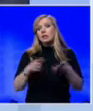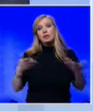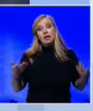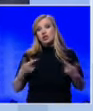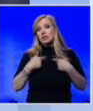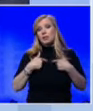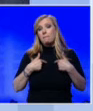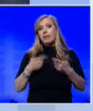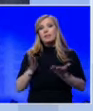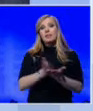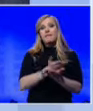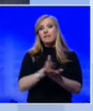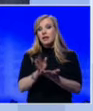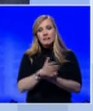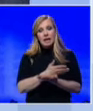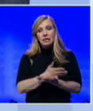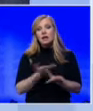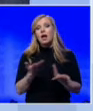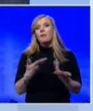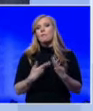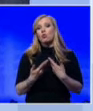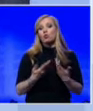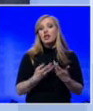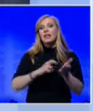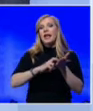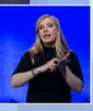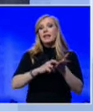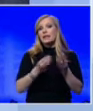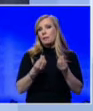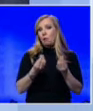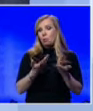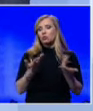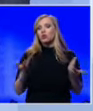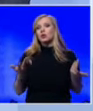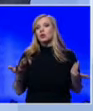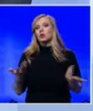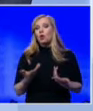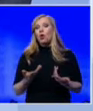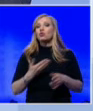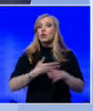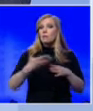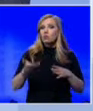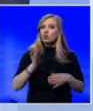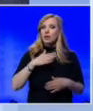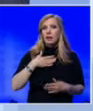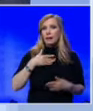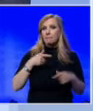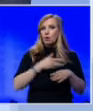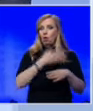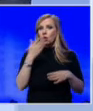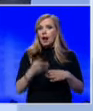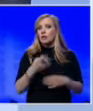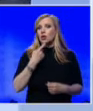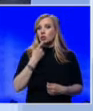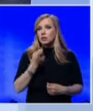Така че за мен е диференциация, пак казвам, по отношение на енергийните помощи, доколкото ще продължи да ги има до края на